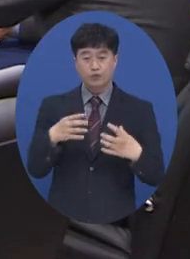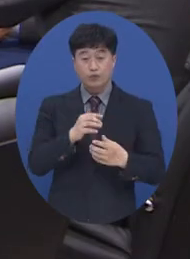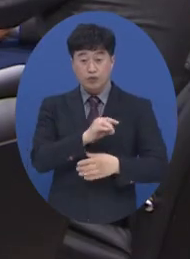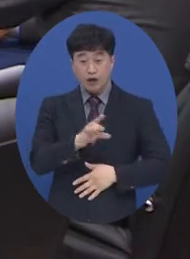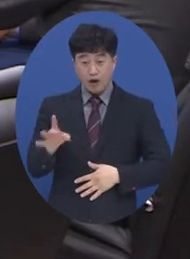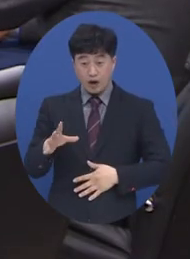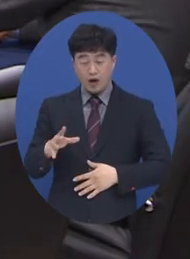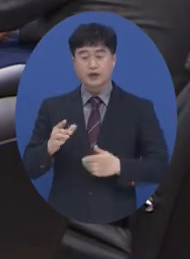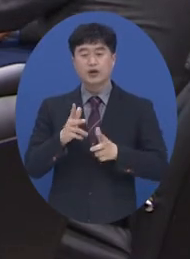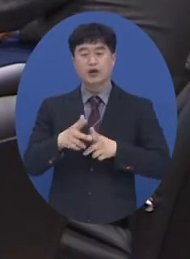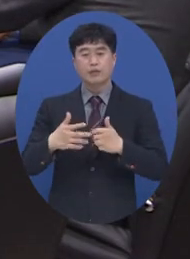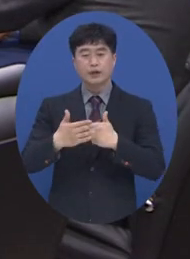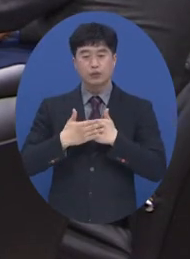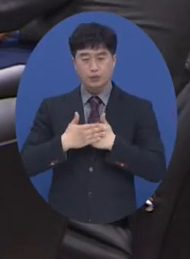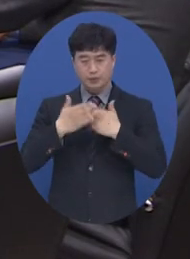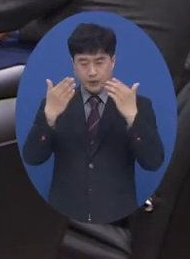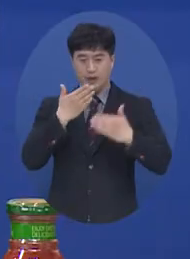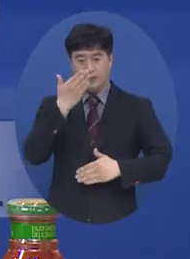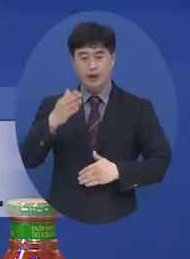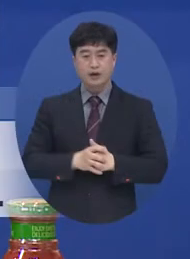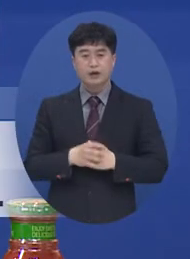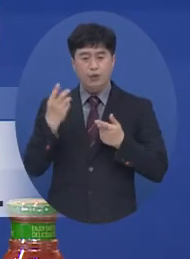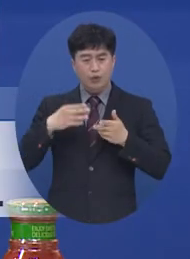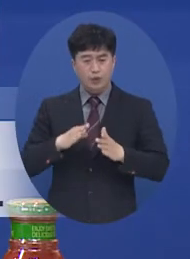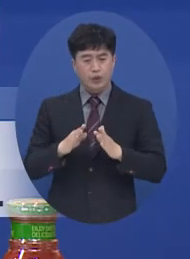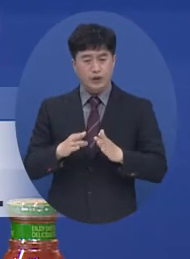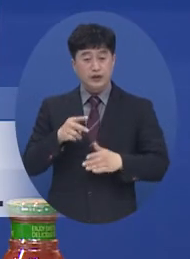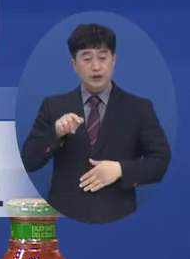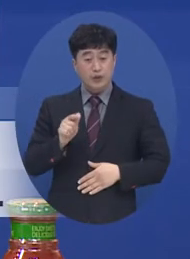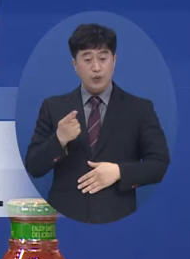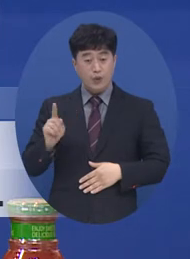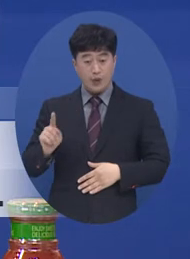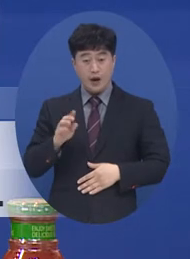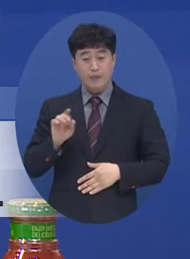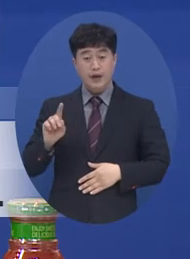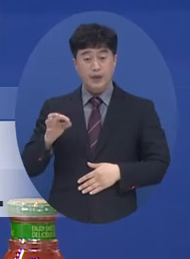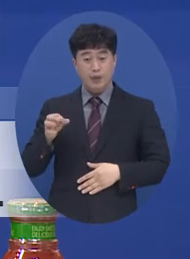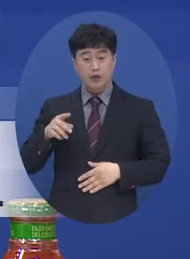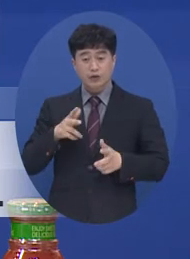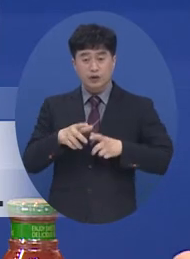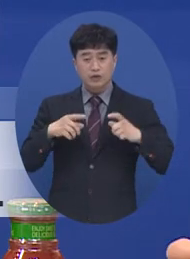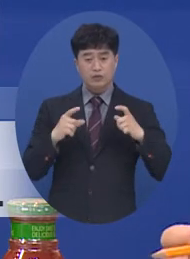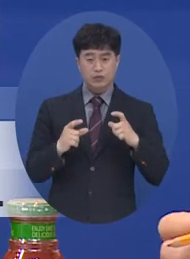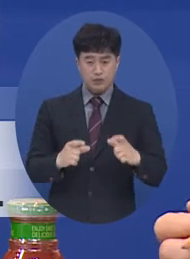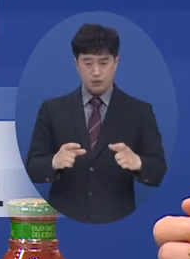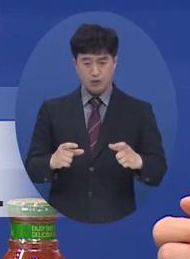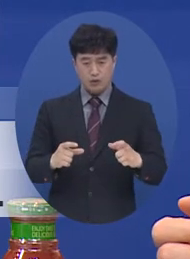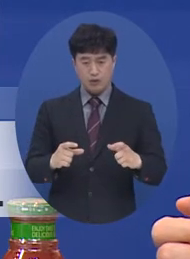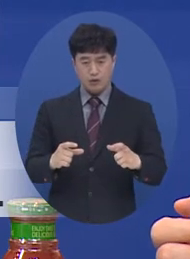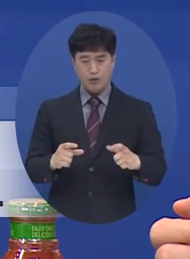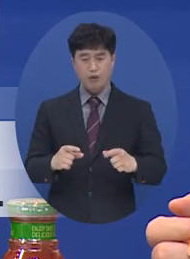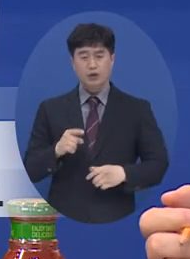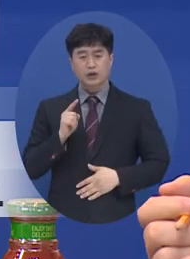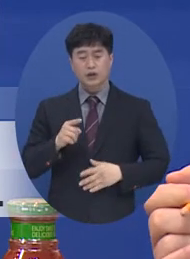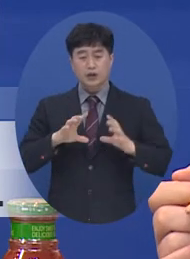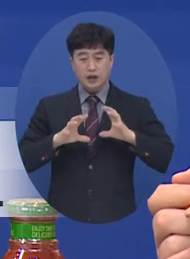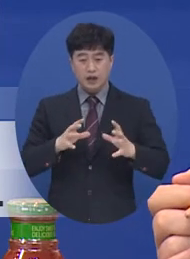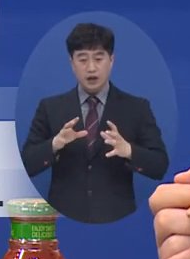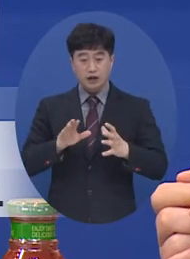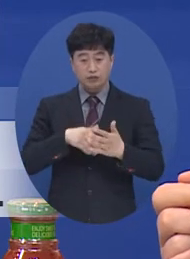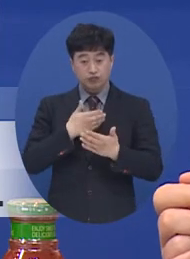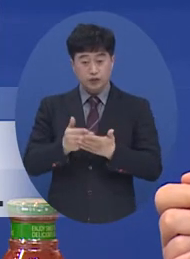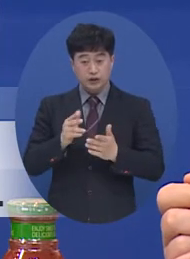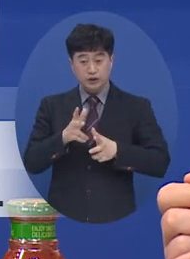부처별 사업 지원을 받을 수 있습니다. 우리 경기도의 시와 반월, 그리고 반월 시와 산업단지는 바로 이러한 국가